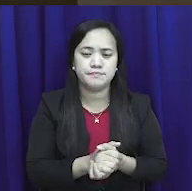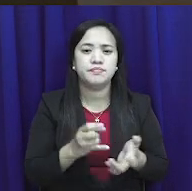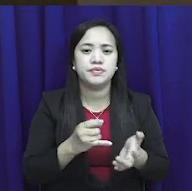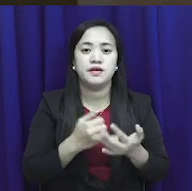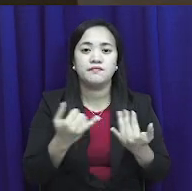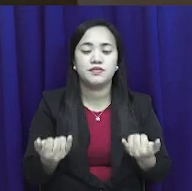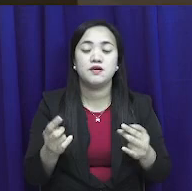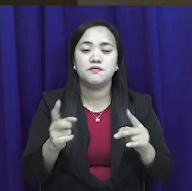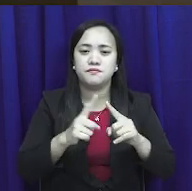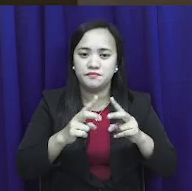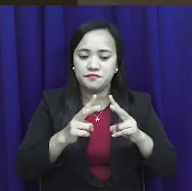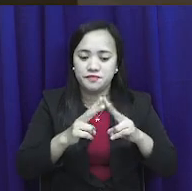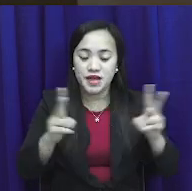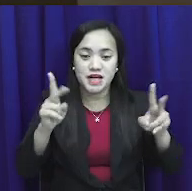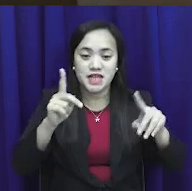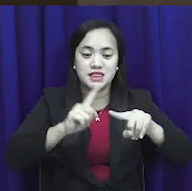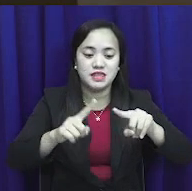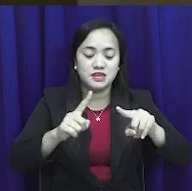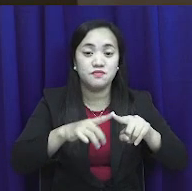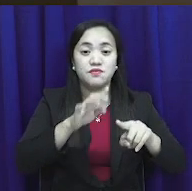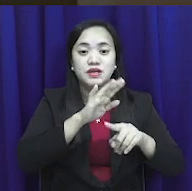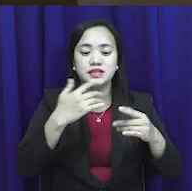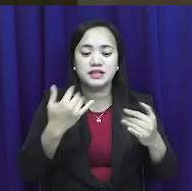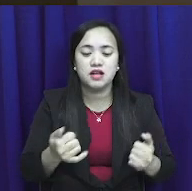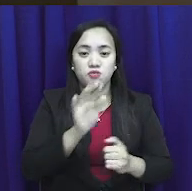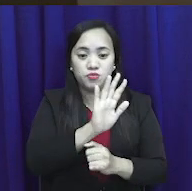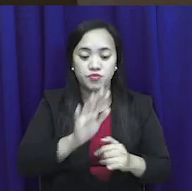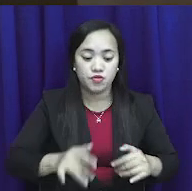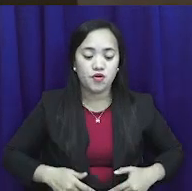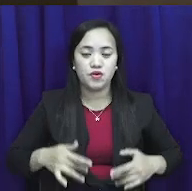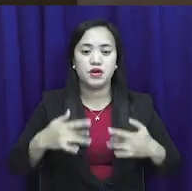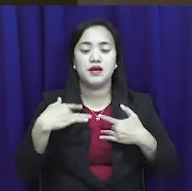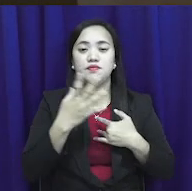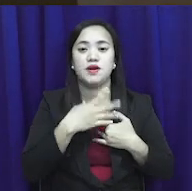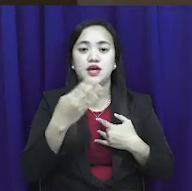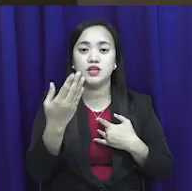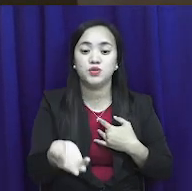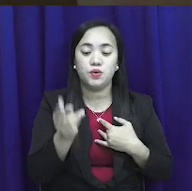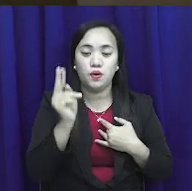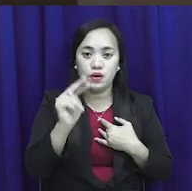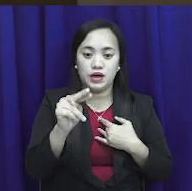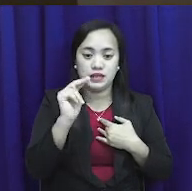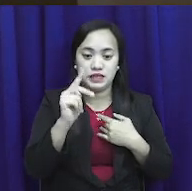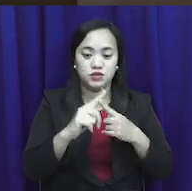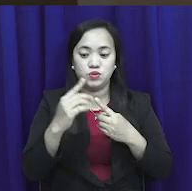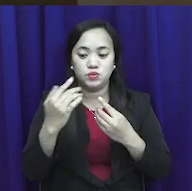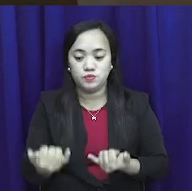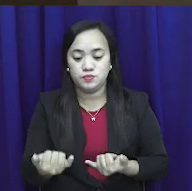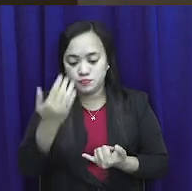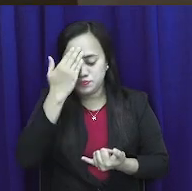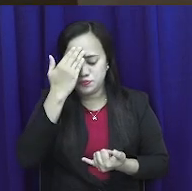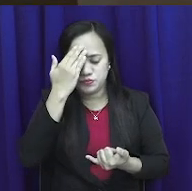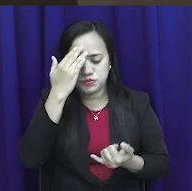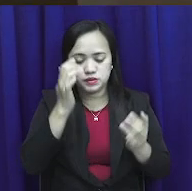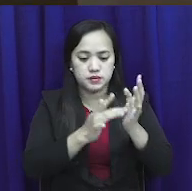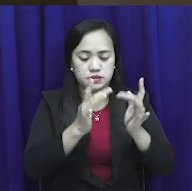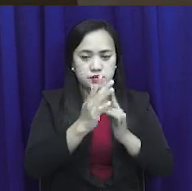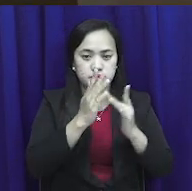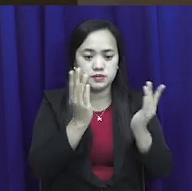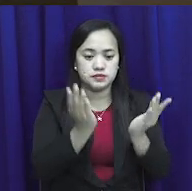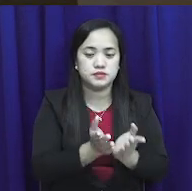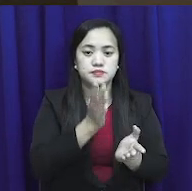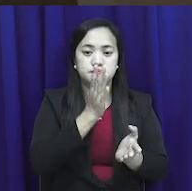niyo na may asawa iba na yun and you have to sabi ko nga Ma'am Sabi ko nga ito biblically speaking ha